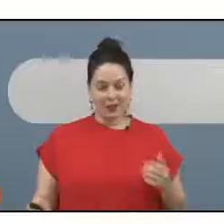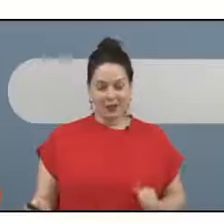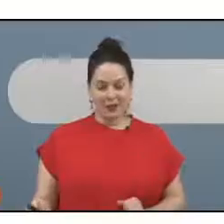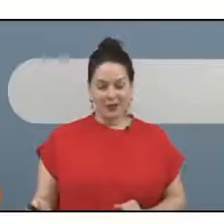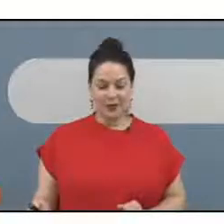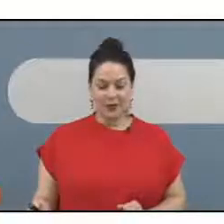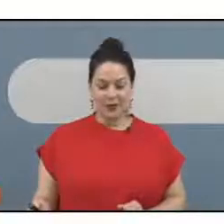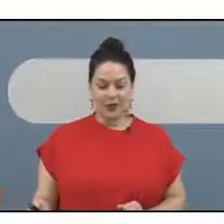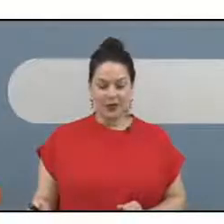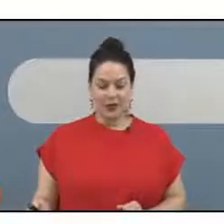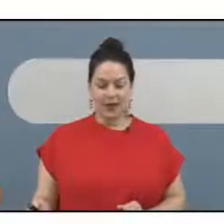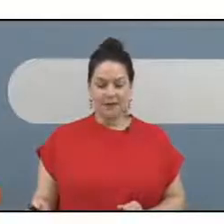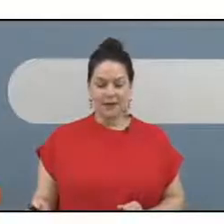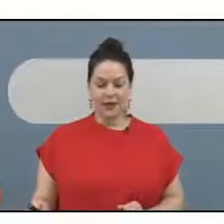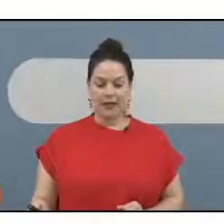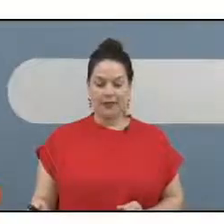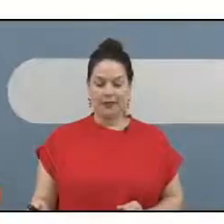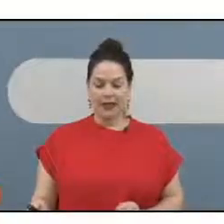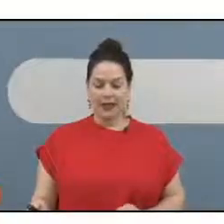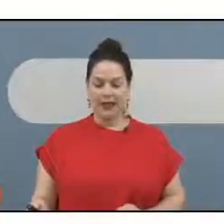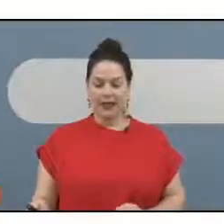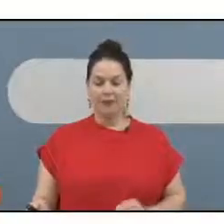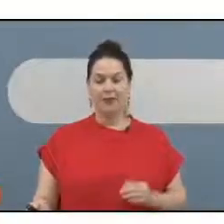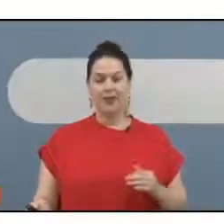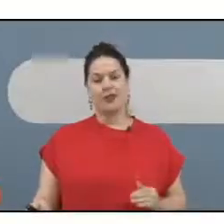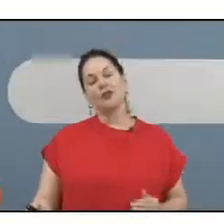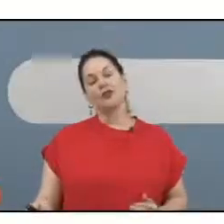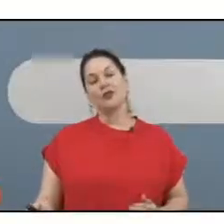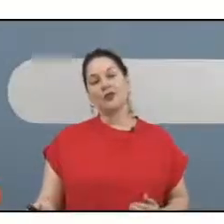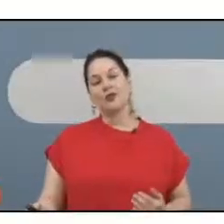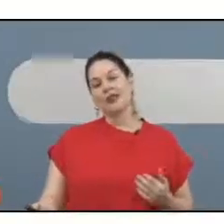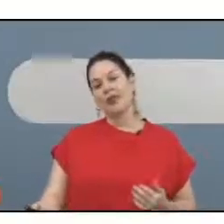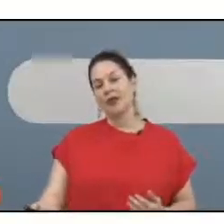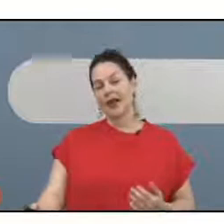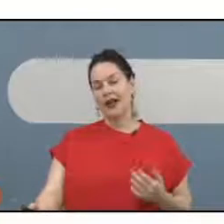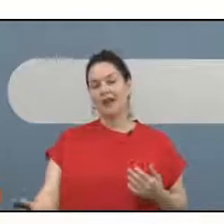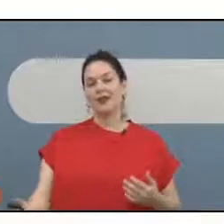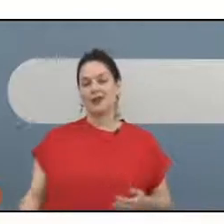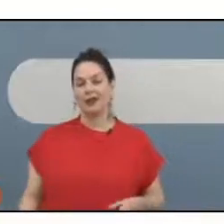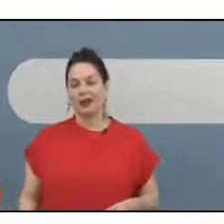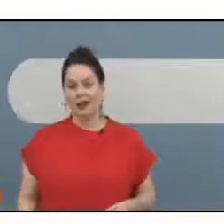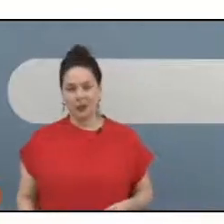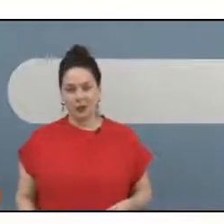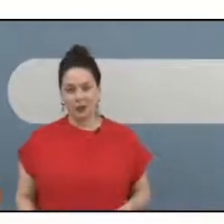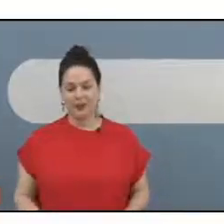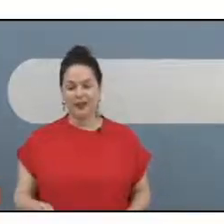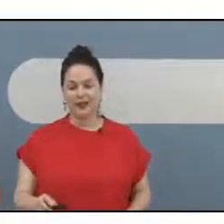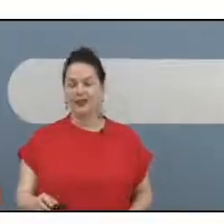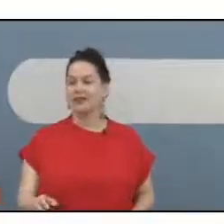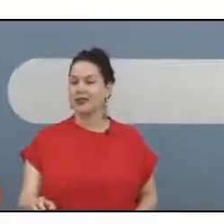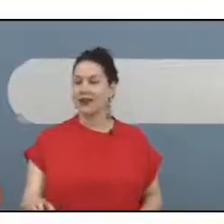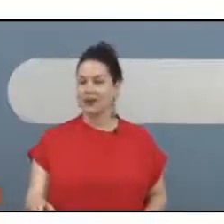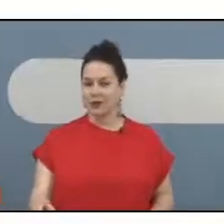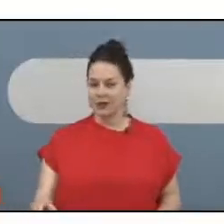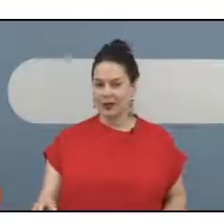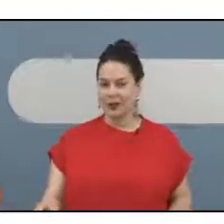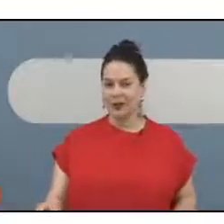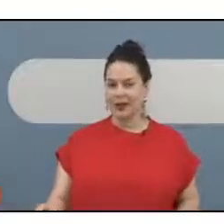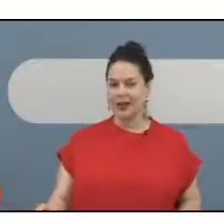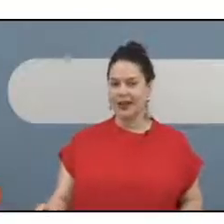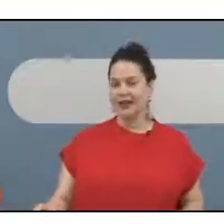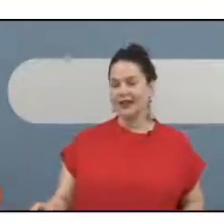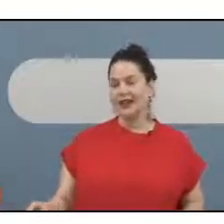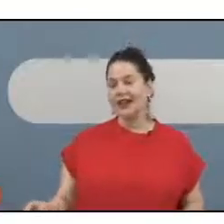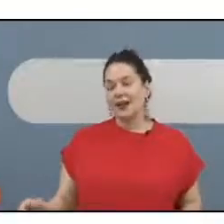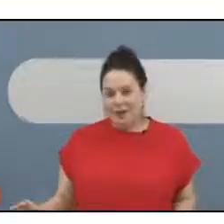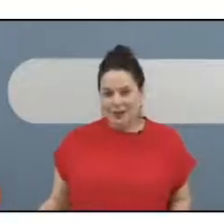ביחד, אחרי שלמדנו מהי מיתולוגיה, נדבר על מיתוס שעוסק באחד הרצונות הכי קדומים של האדם, וזה לעוף. אני